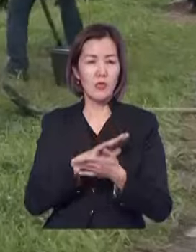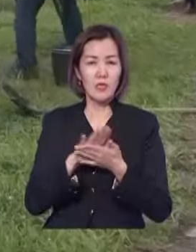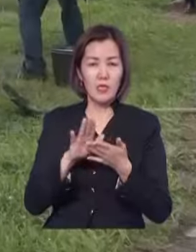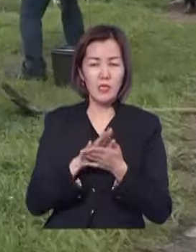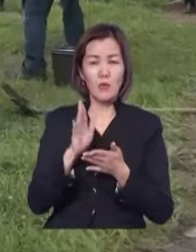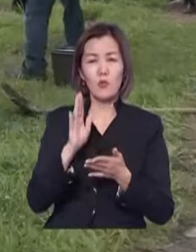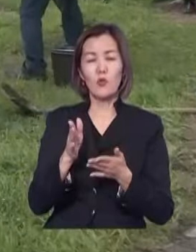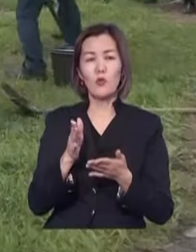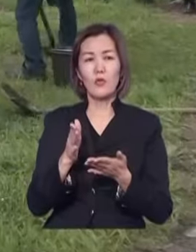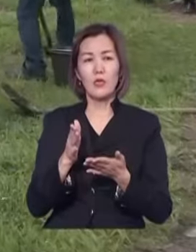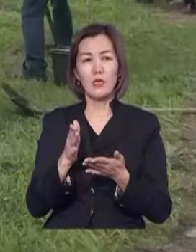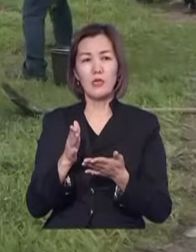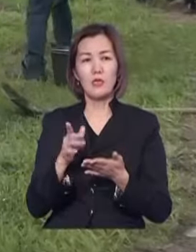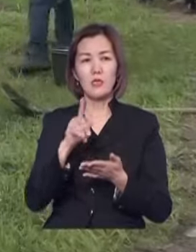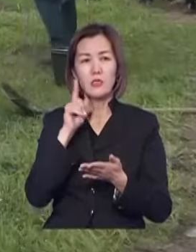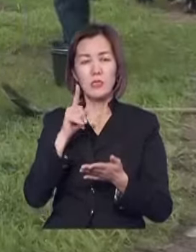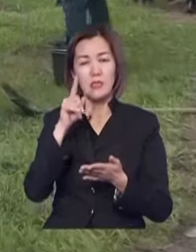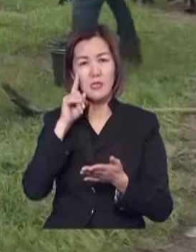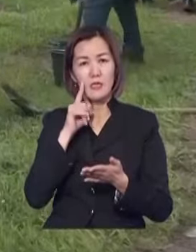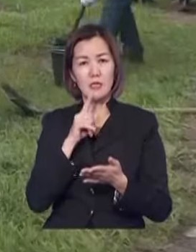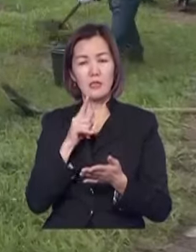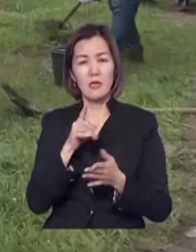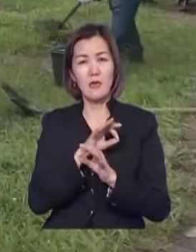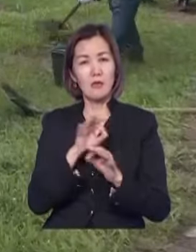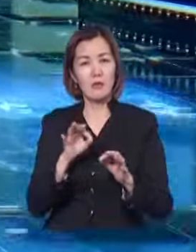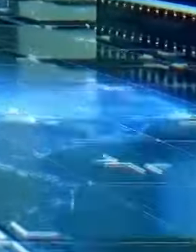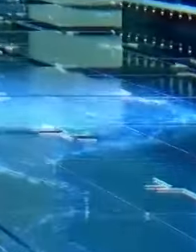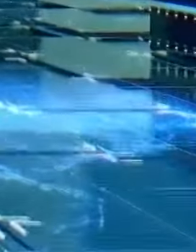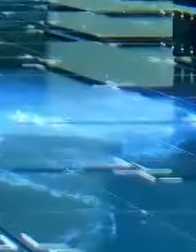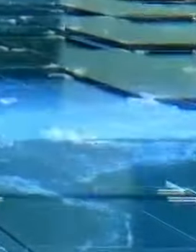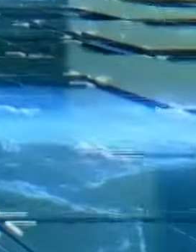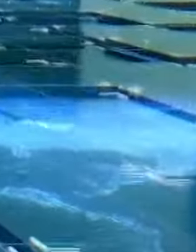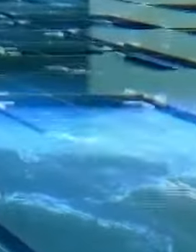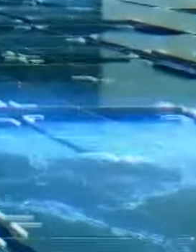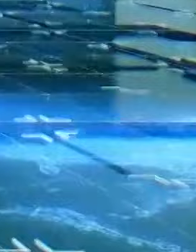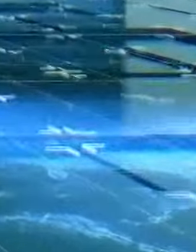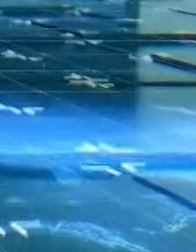Таза жасыл Қазақстанды қолға шыққан жақсы ғой дегенмен.